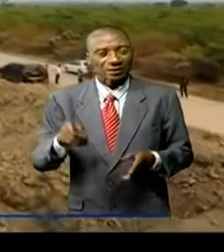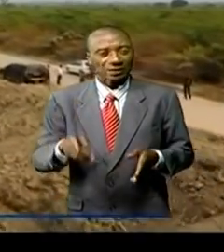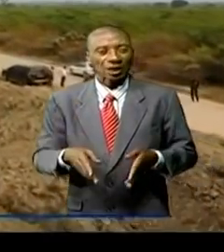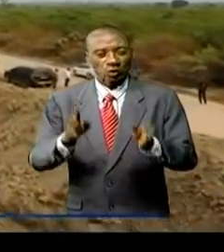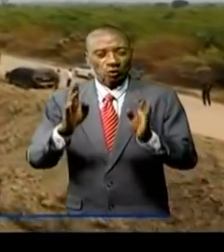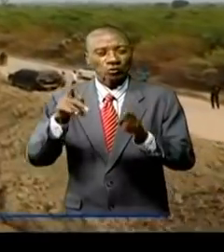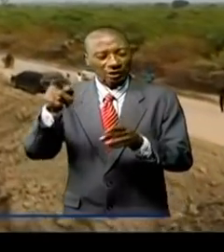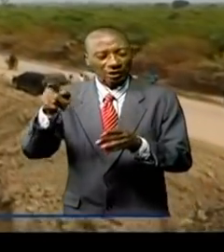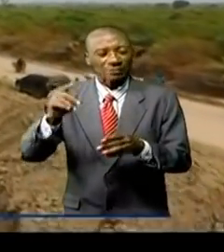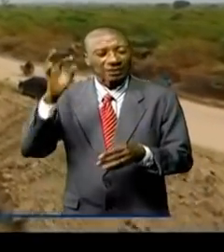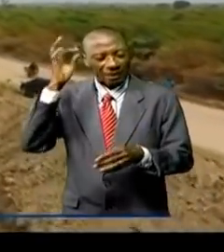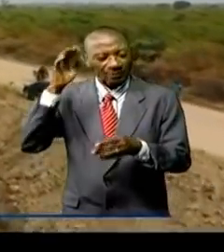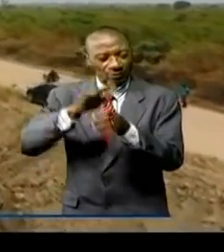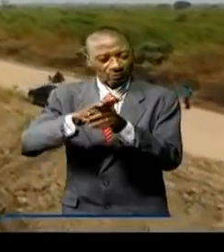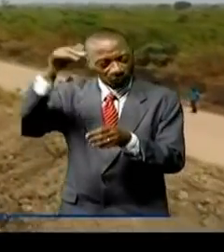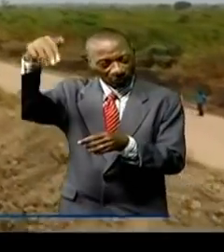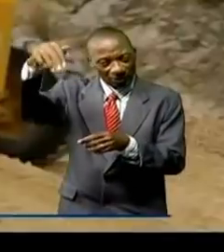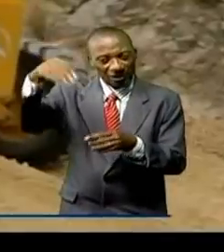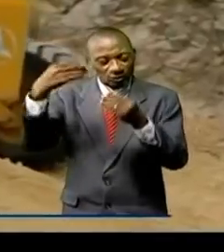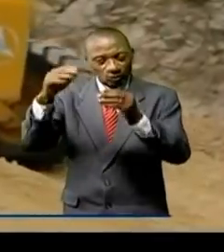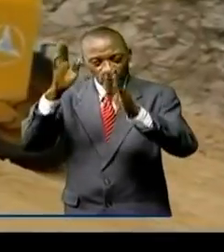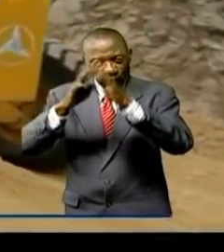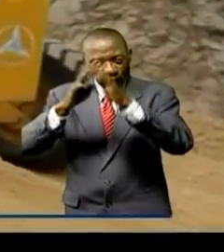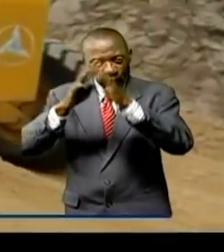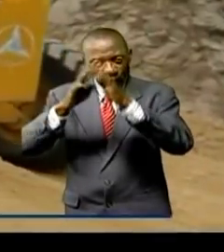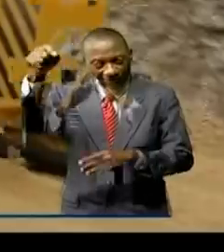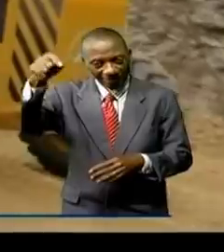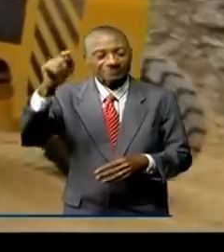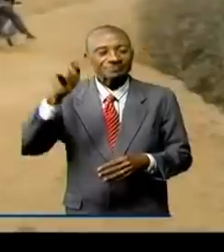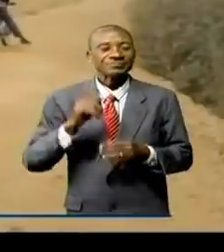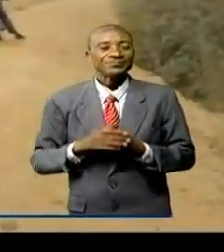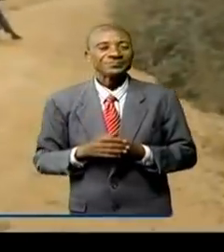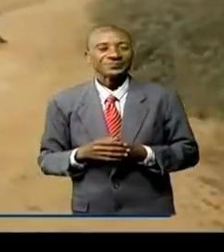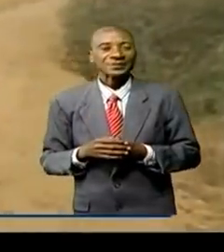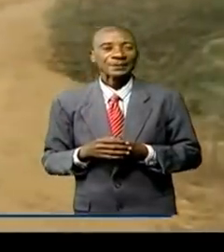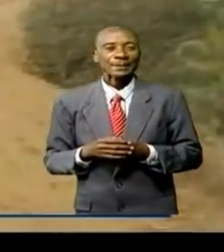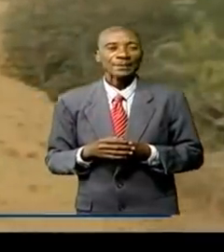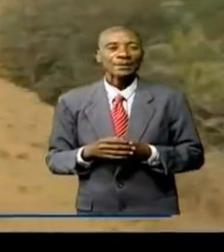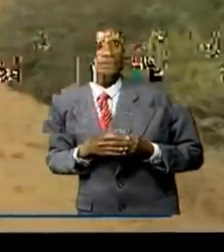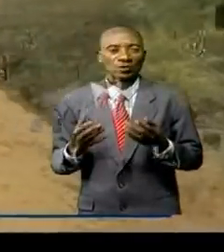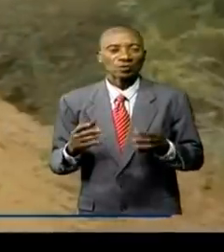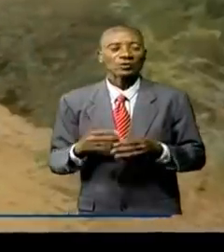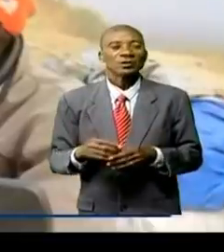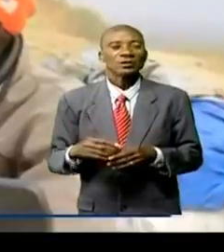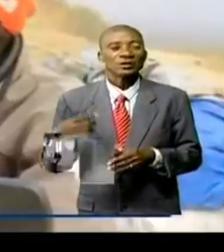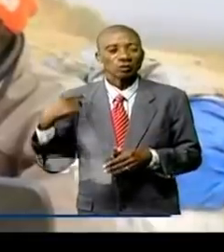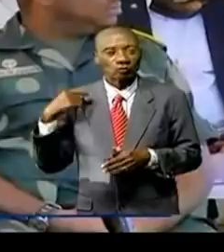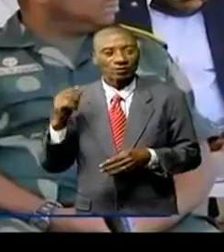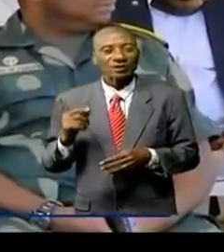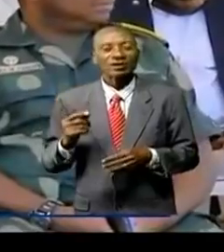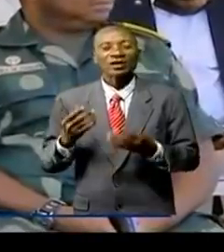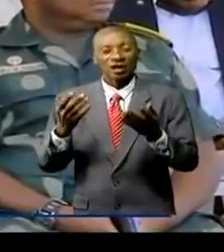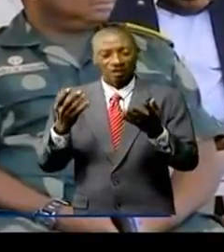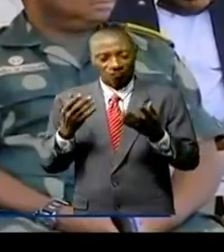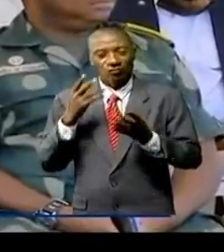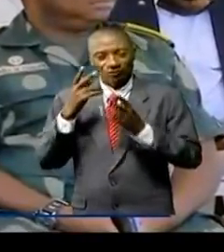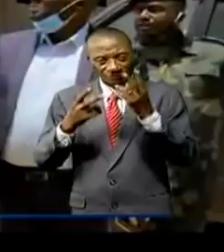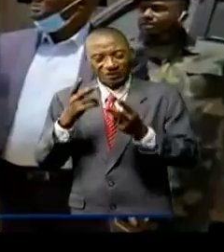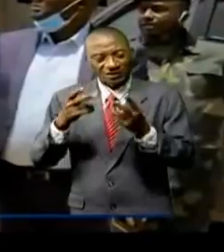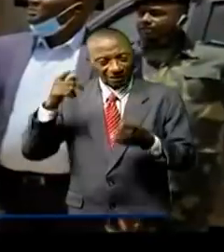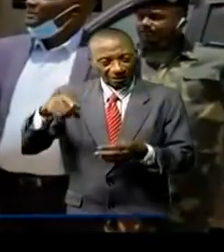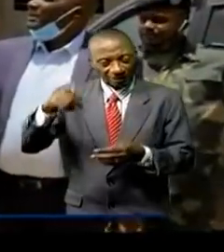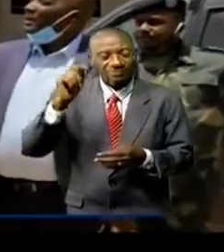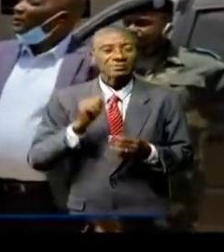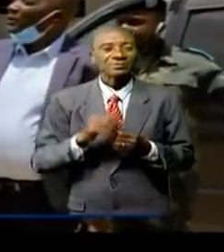de Kassigne et réhabilitée, permettant à nouveau la fluidité de la circulation. De quoi réjouir les usagers. Ces travaux financés